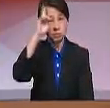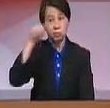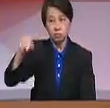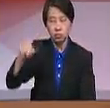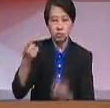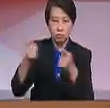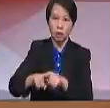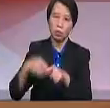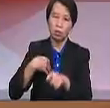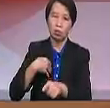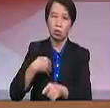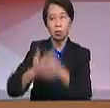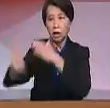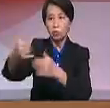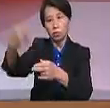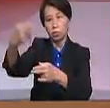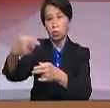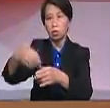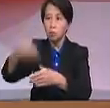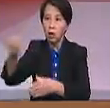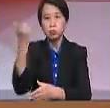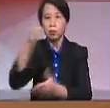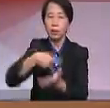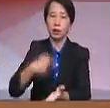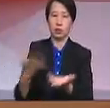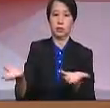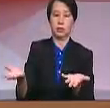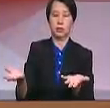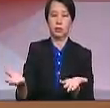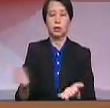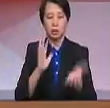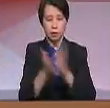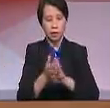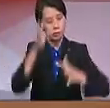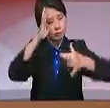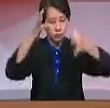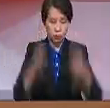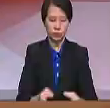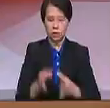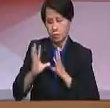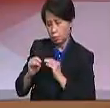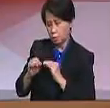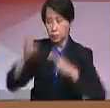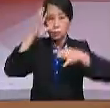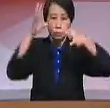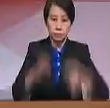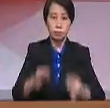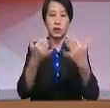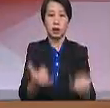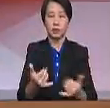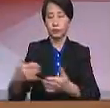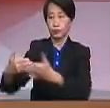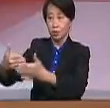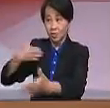berlaku. Oleh itu, keputusan mesyuarat hari ini, kita membuat keputusan bahawa sebelum